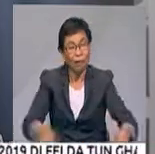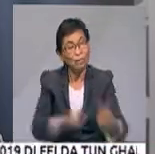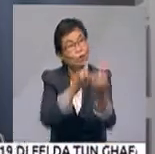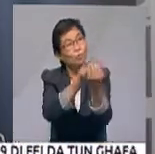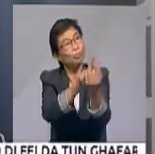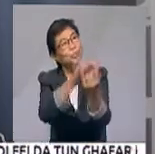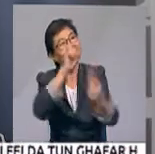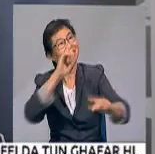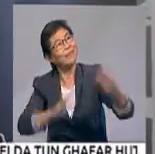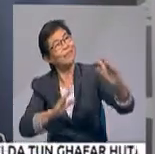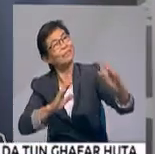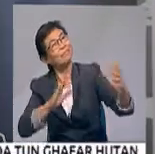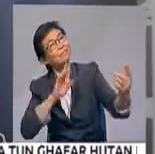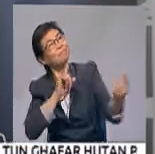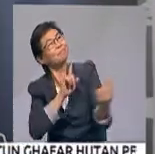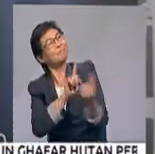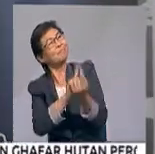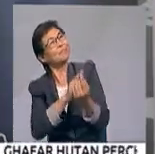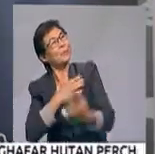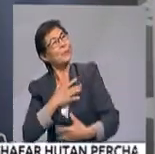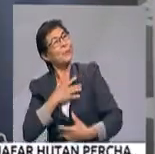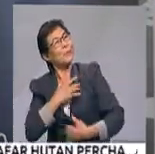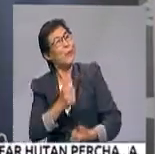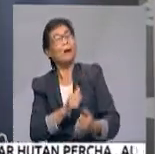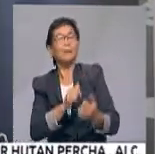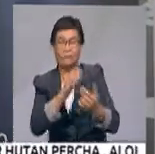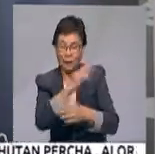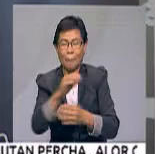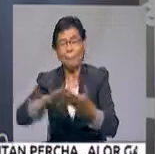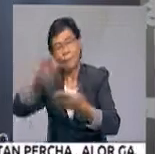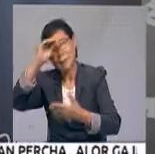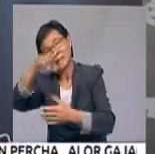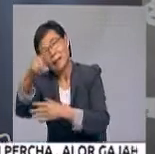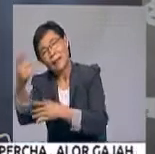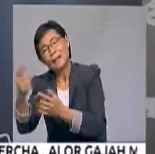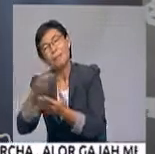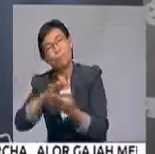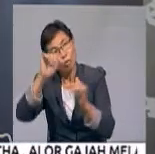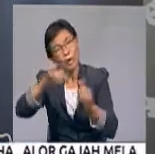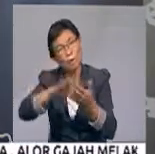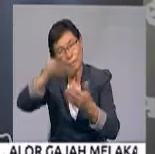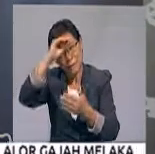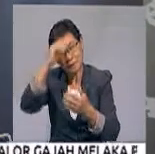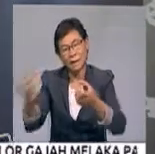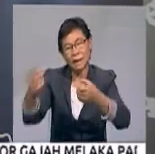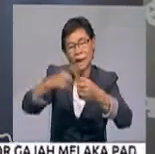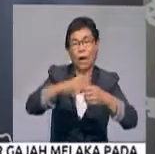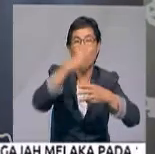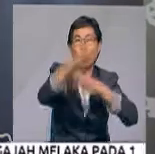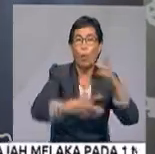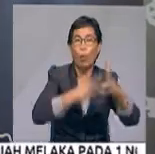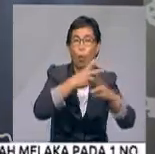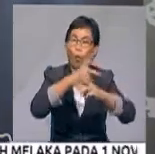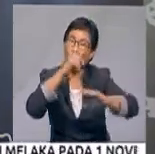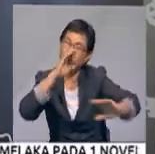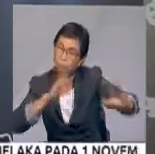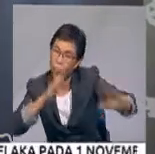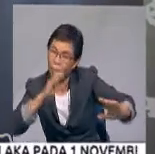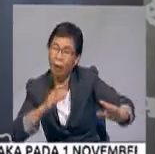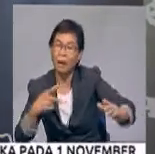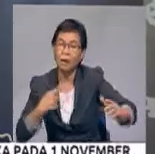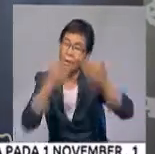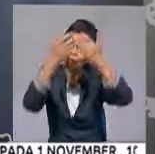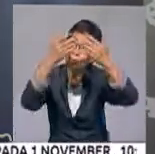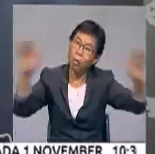kegemaran dia orang, maskot kegemaran, dia juga dapat mempelajari sesuatu berkaitan dunia animasi kerana kita pun ada buat pendedahan,